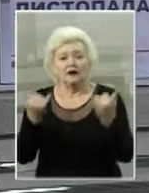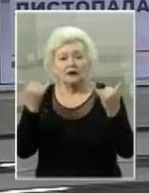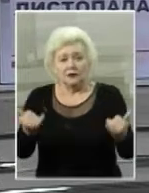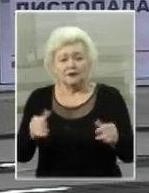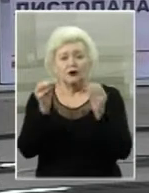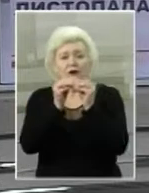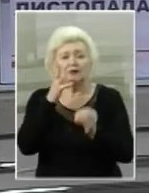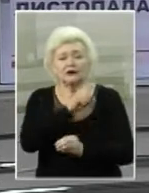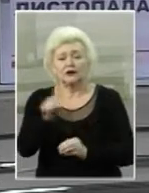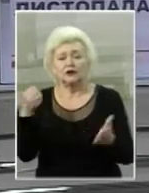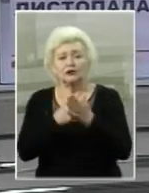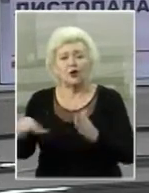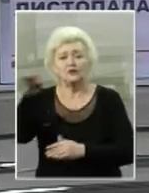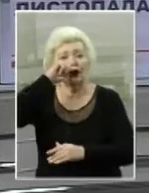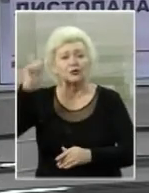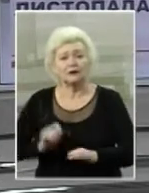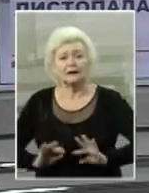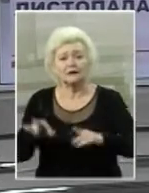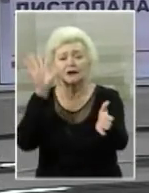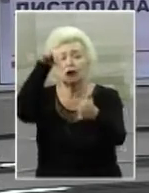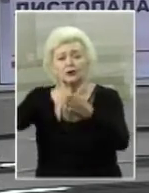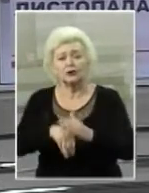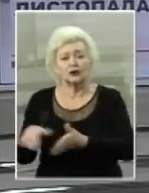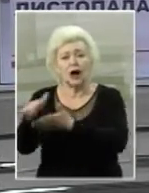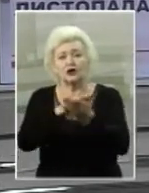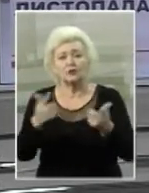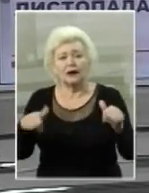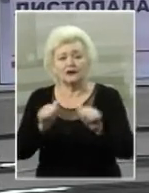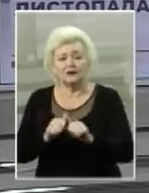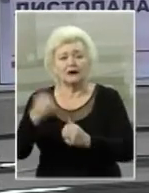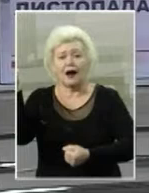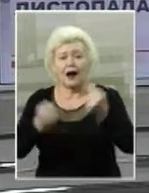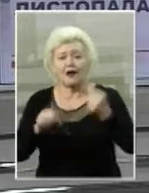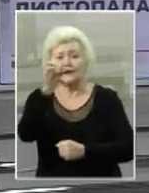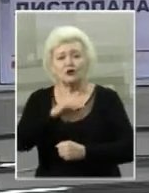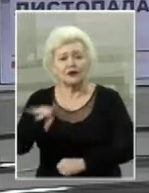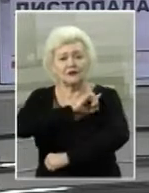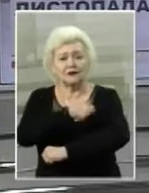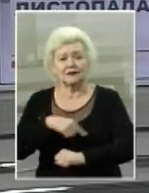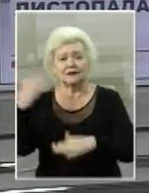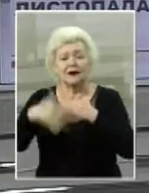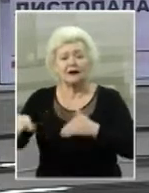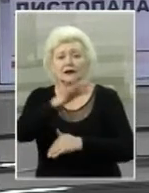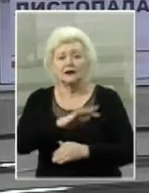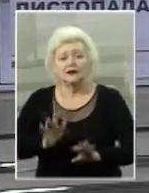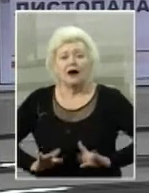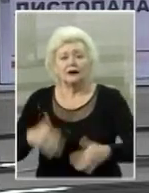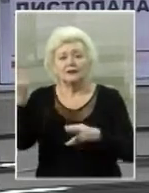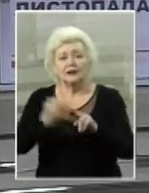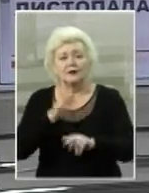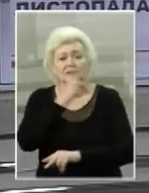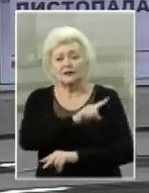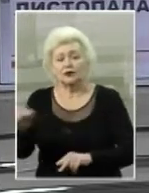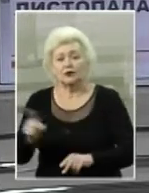Сьогодні о 10-й годині до всеукраїнської акції долучилася громадська організація «Авто Євросила Херсон». Акція безстрокова і передбачає